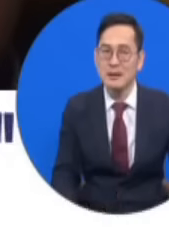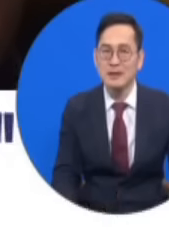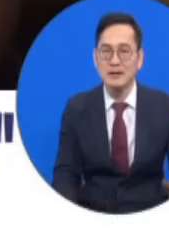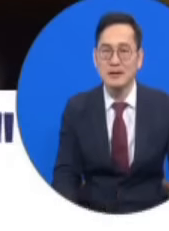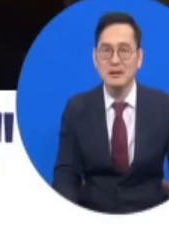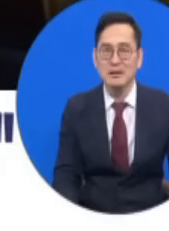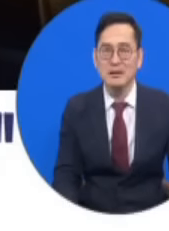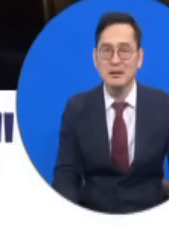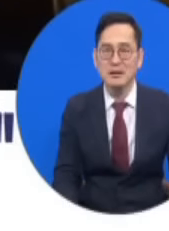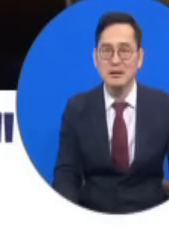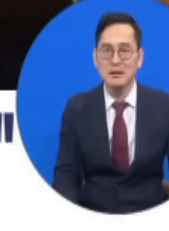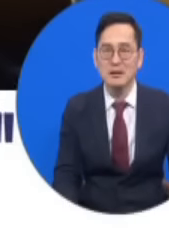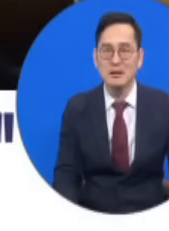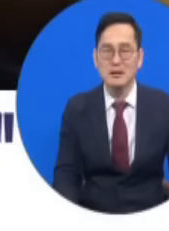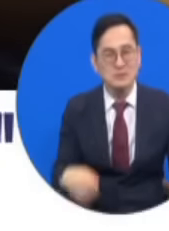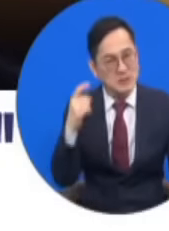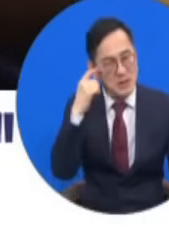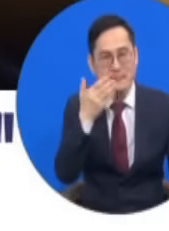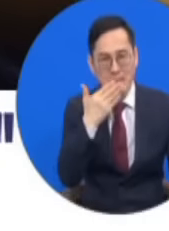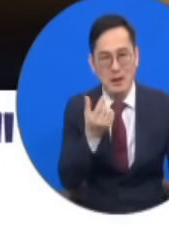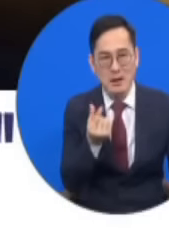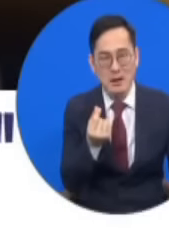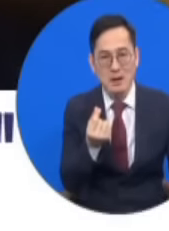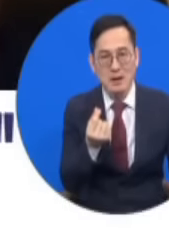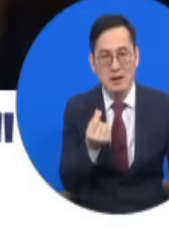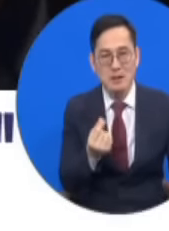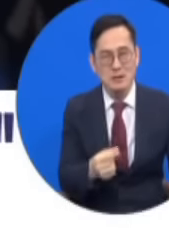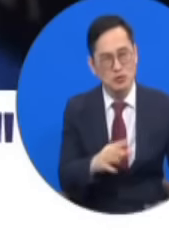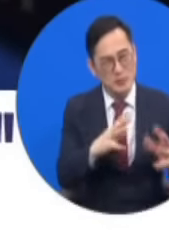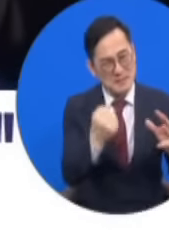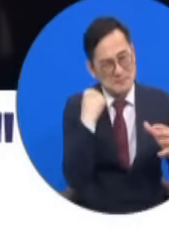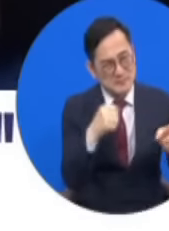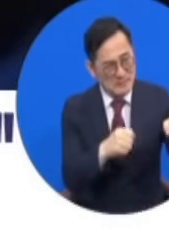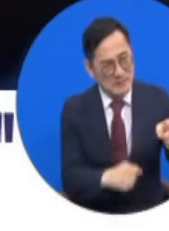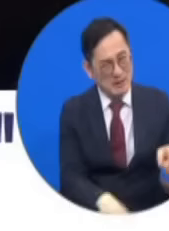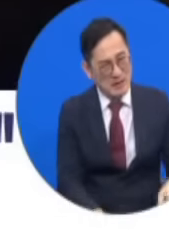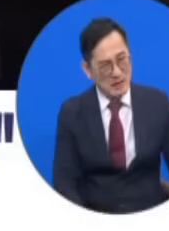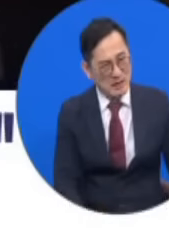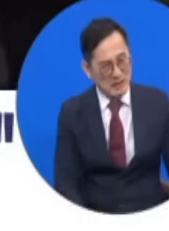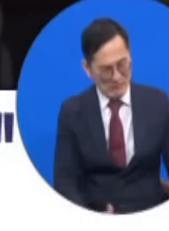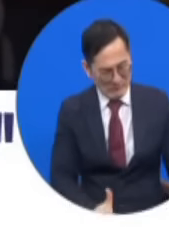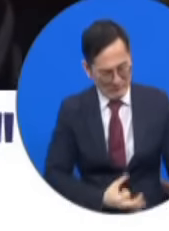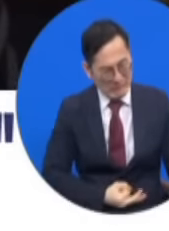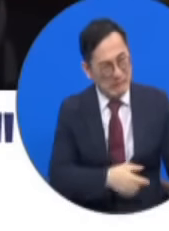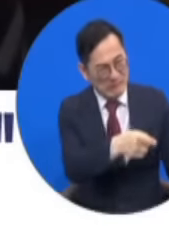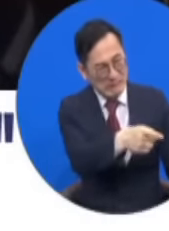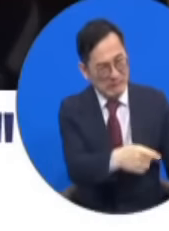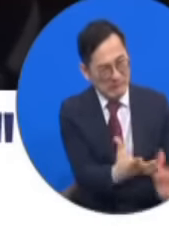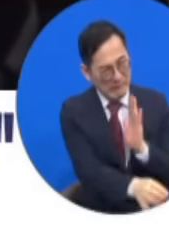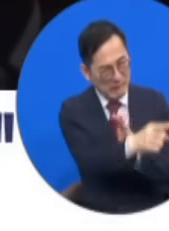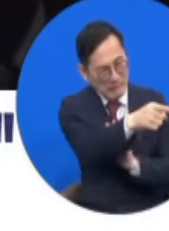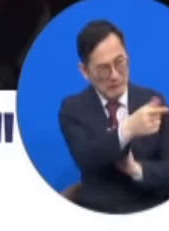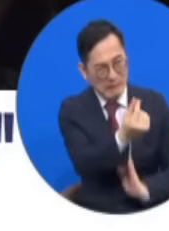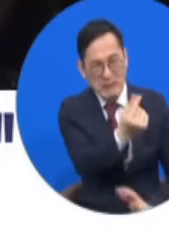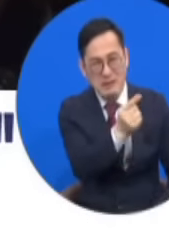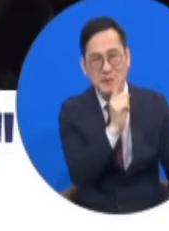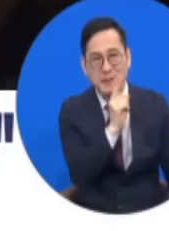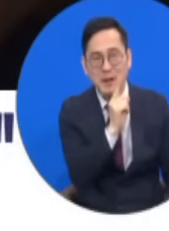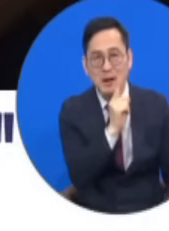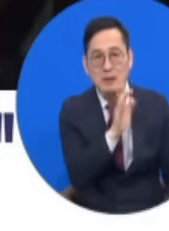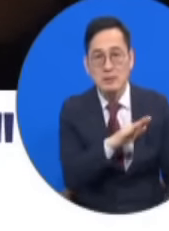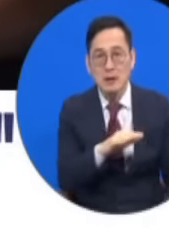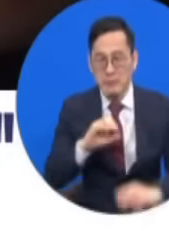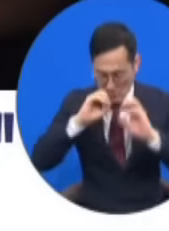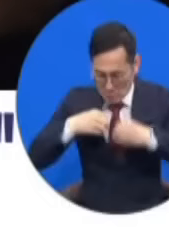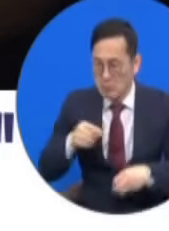얘기하잖아요. 국민의힘이 저열 졸렬하게 선거운동한다고. 아 본인이 굉장히 저열하고 졸렬을 선거운동하고 있지